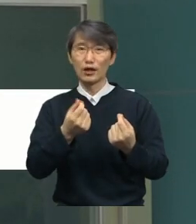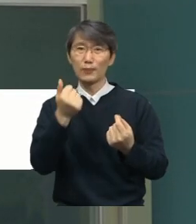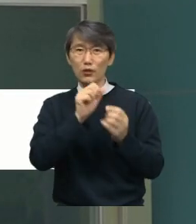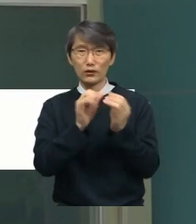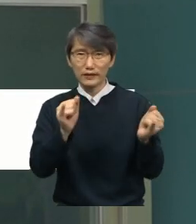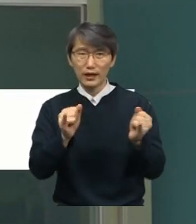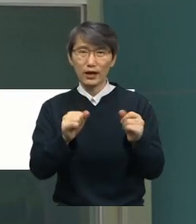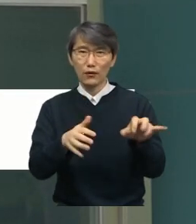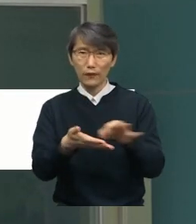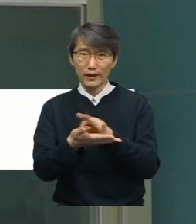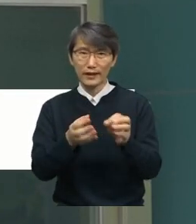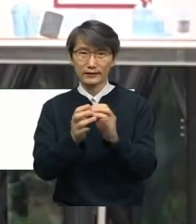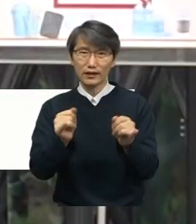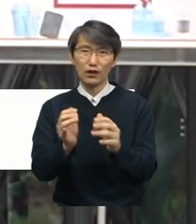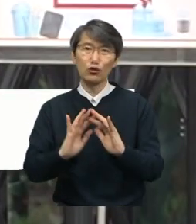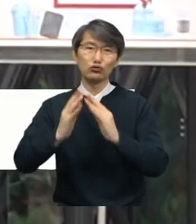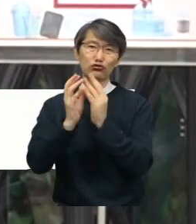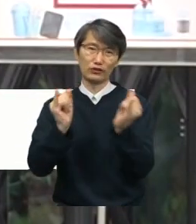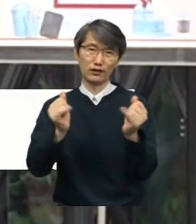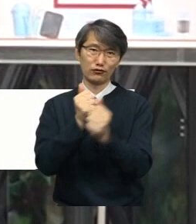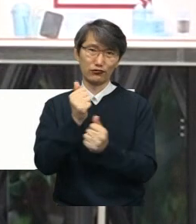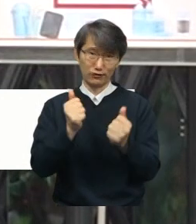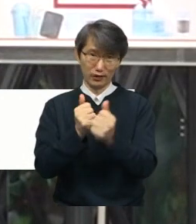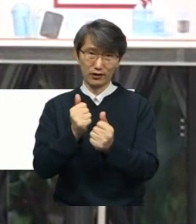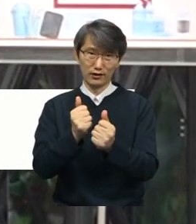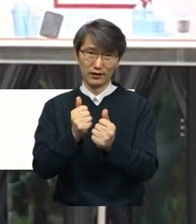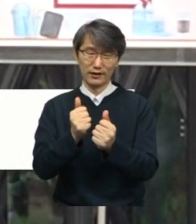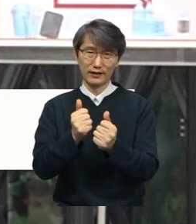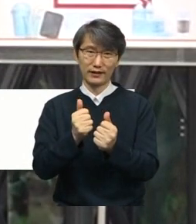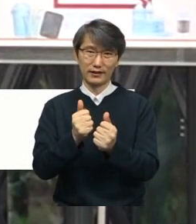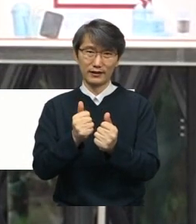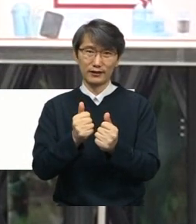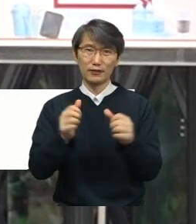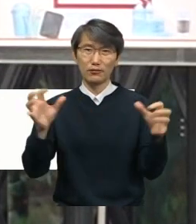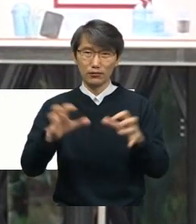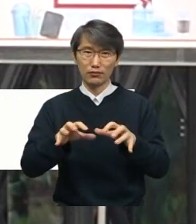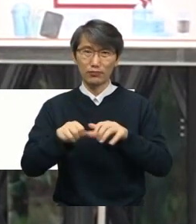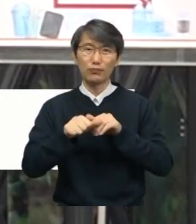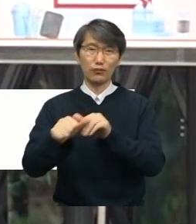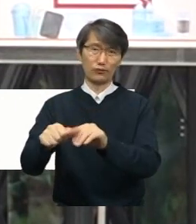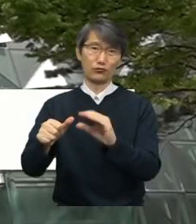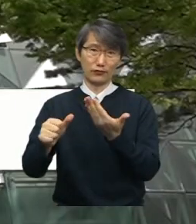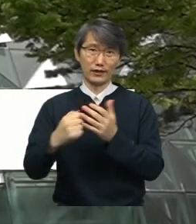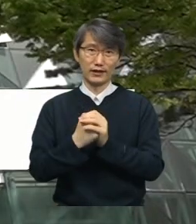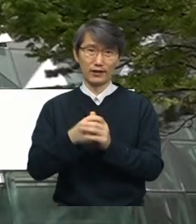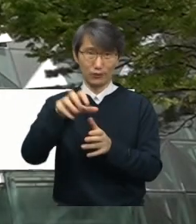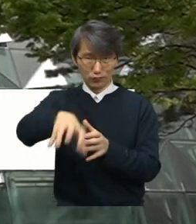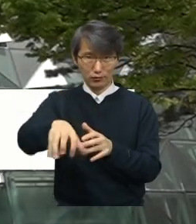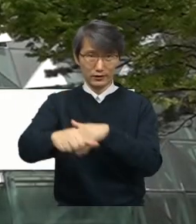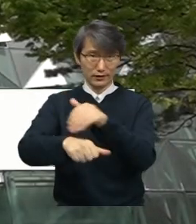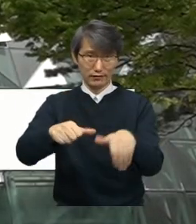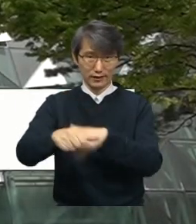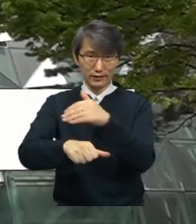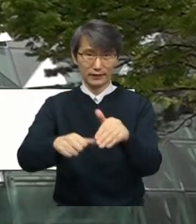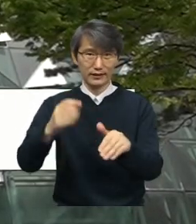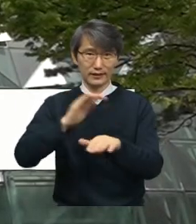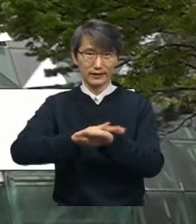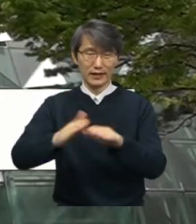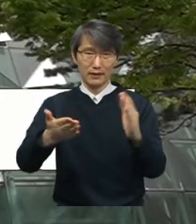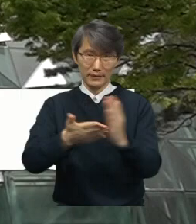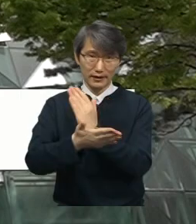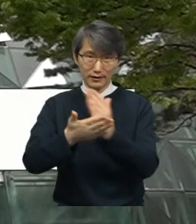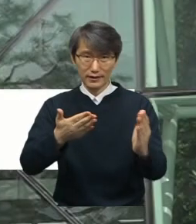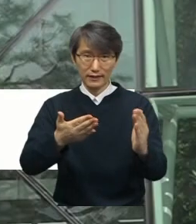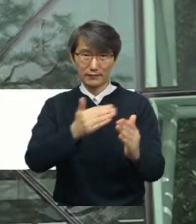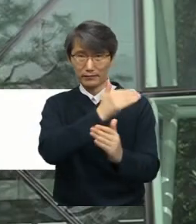변호사와 회계사, 건축가 등을 위원으로 하는 코디네이터를 현장에 파견했습니다. 현 상황을 객관적으로